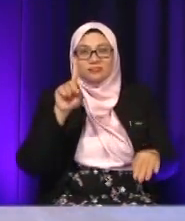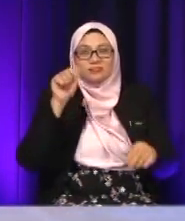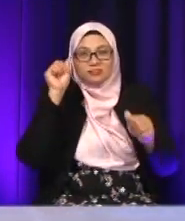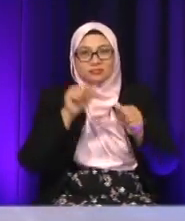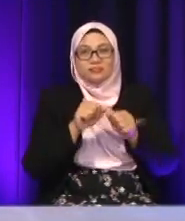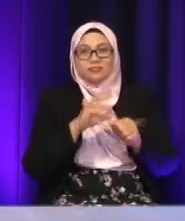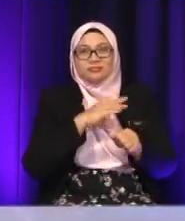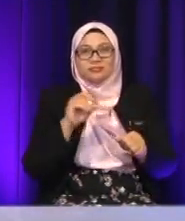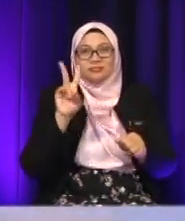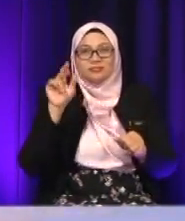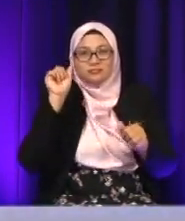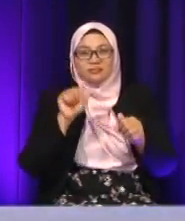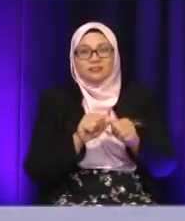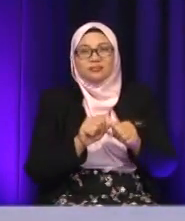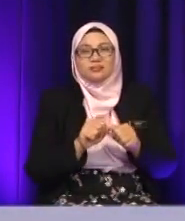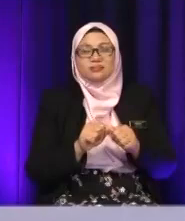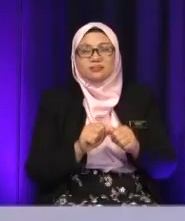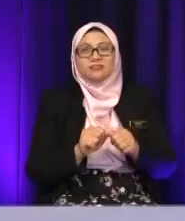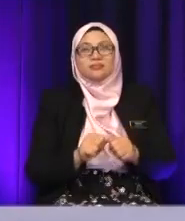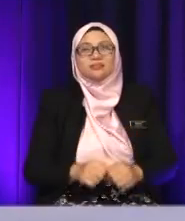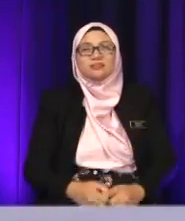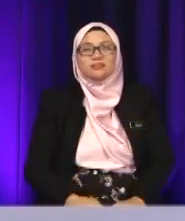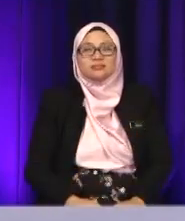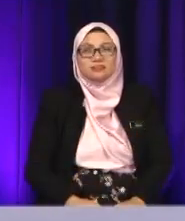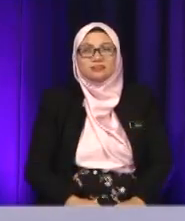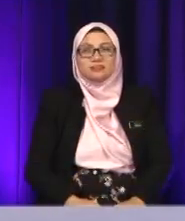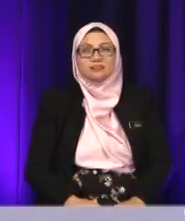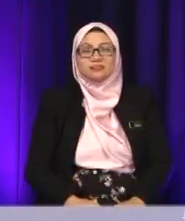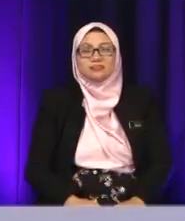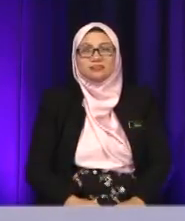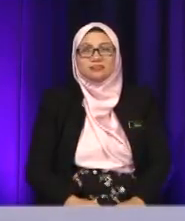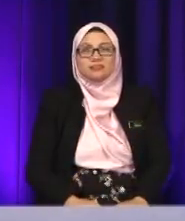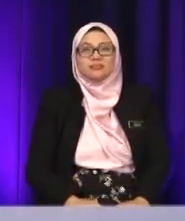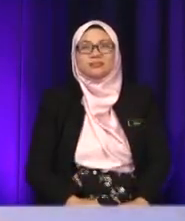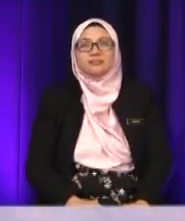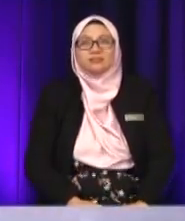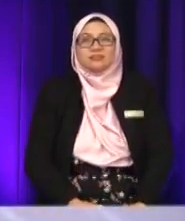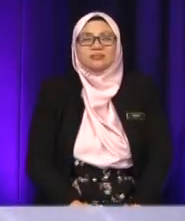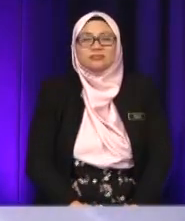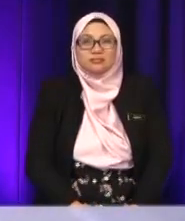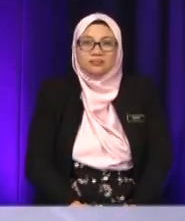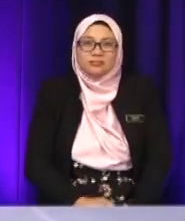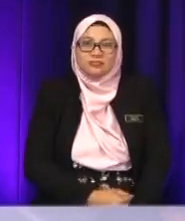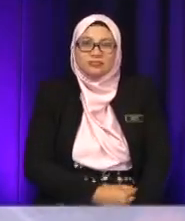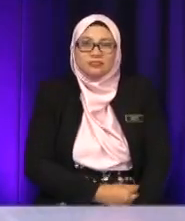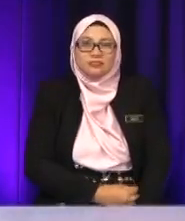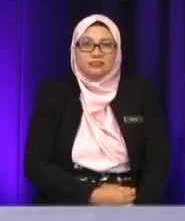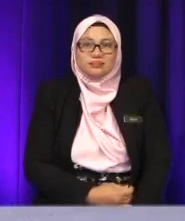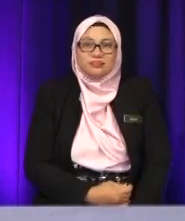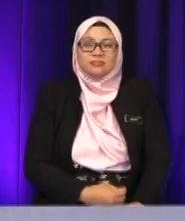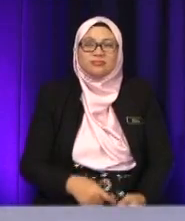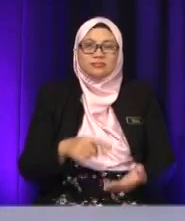tempat kalau searah masuk satu arah saja tapi patah balik keunikan spring bannya di sini tak separan